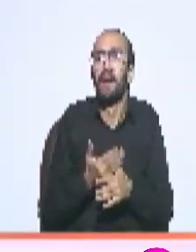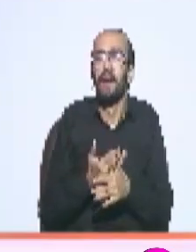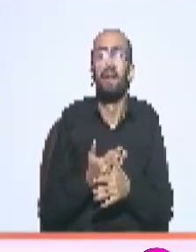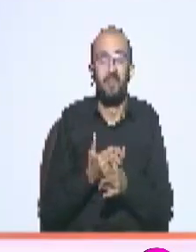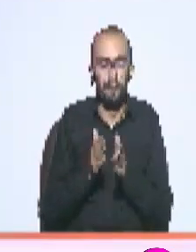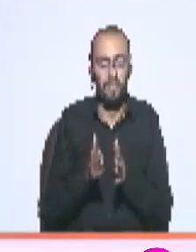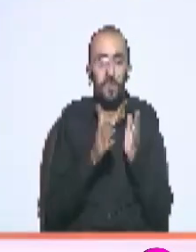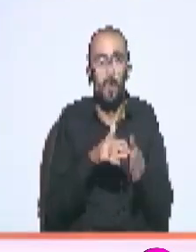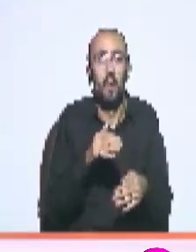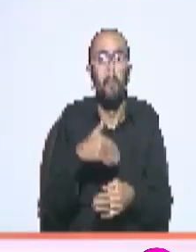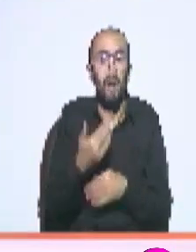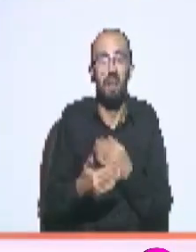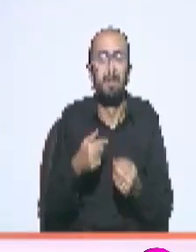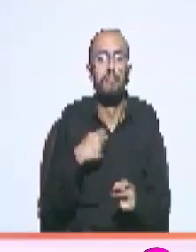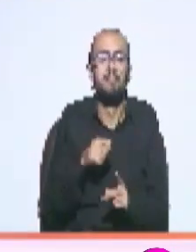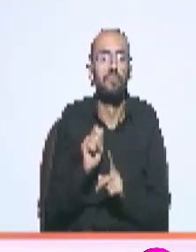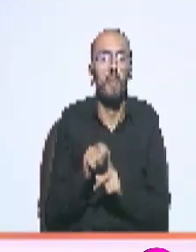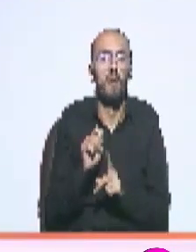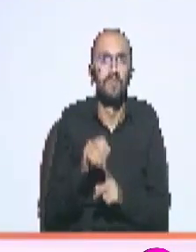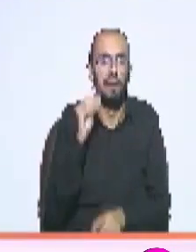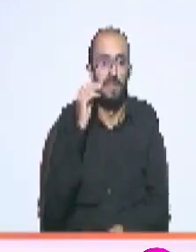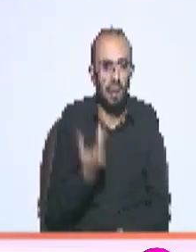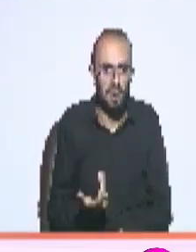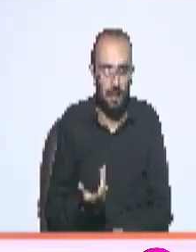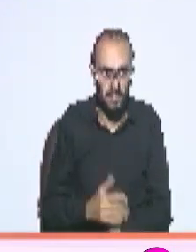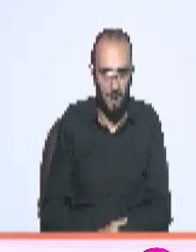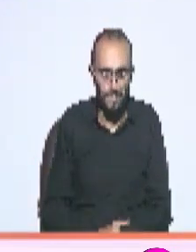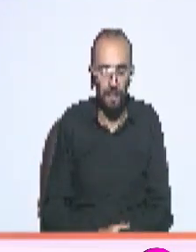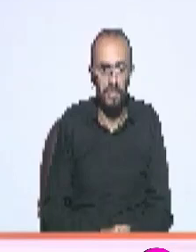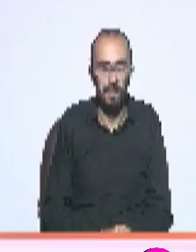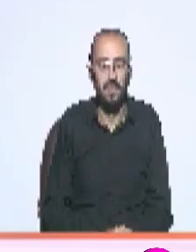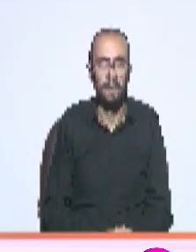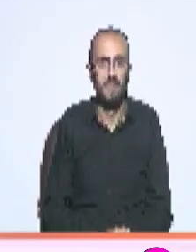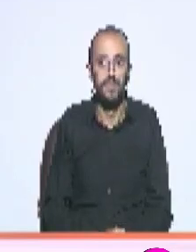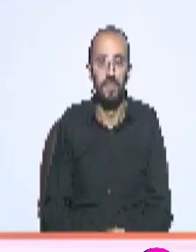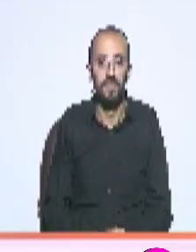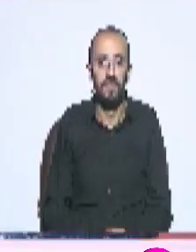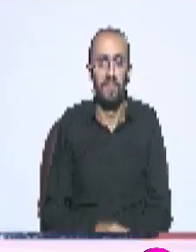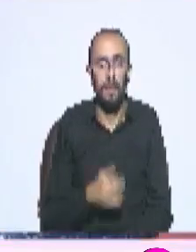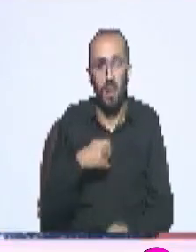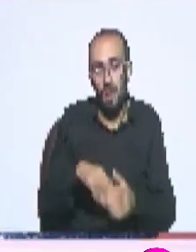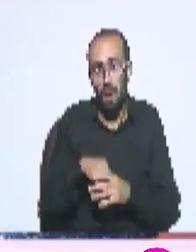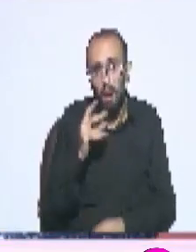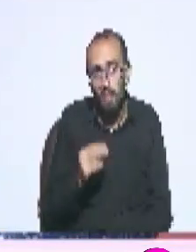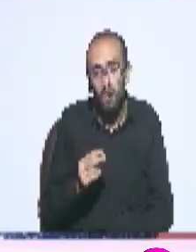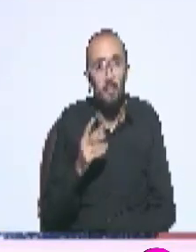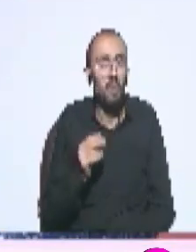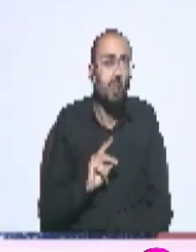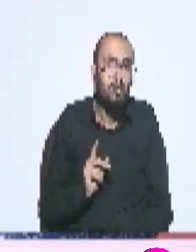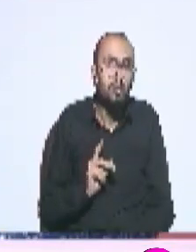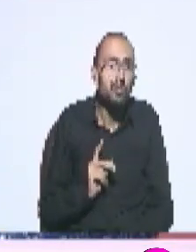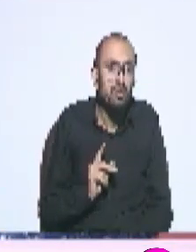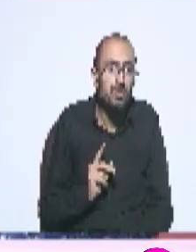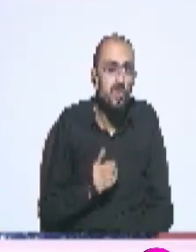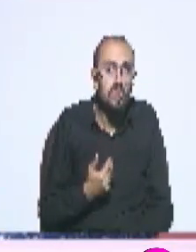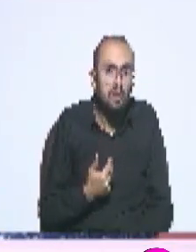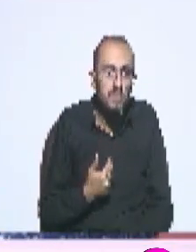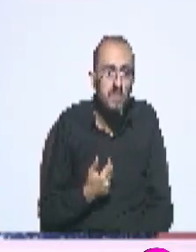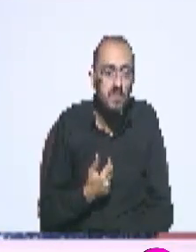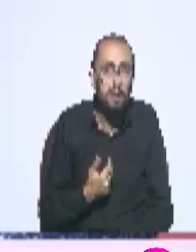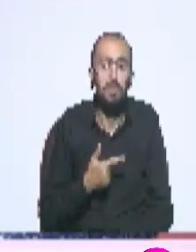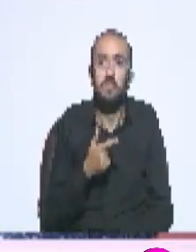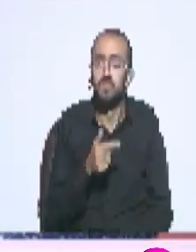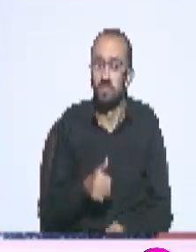ده ا ازاي صحح اللي حصل ام كان كان في حاجه في ايديا كان ممكن اتصرف فيها بشكل مختلف ودي